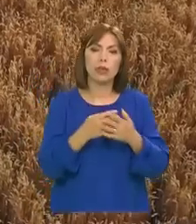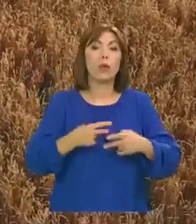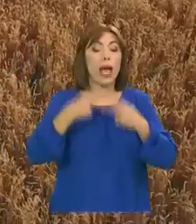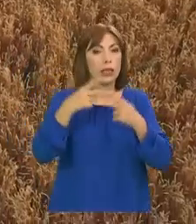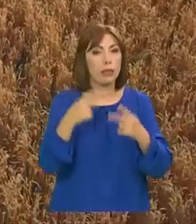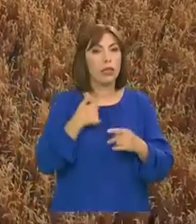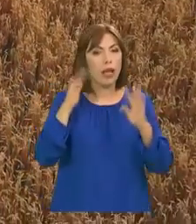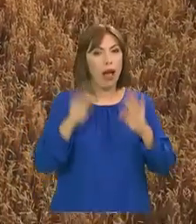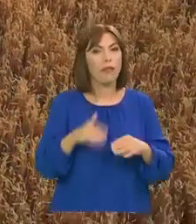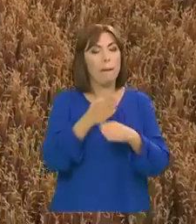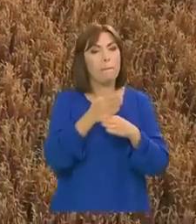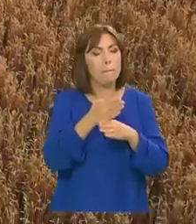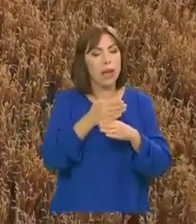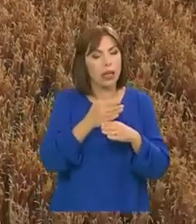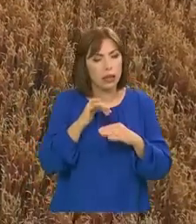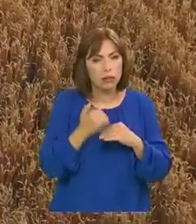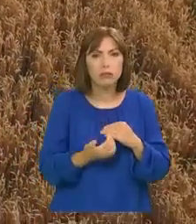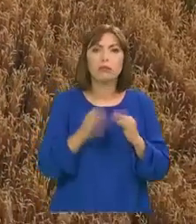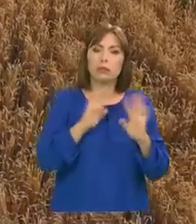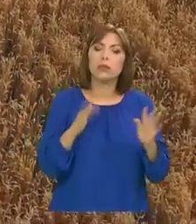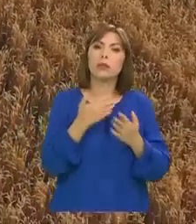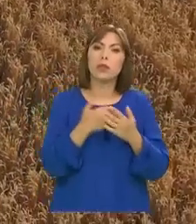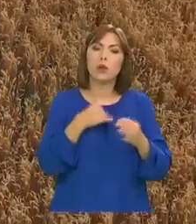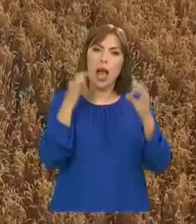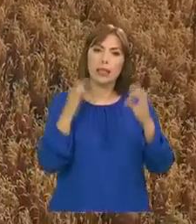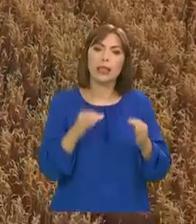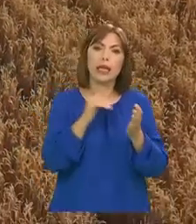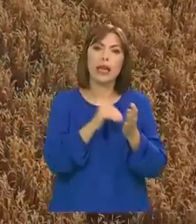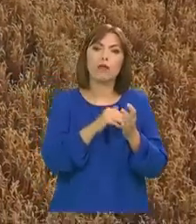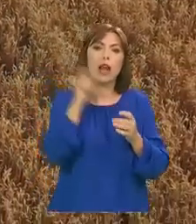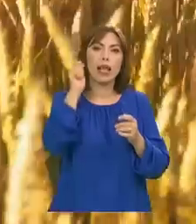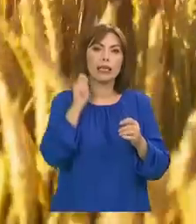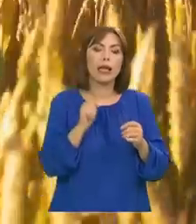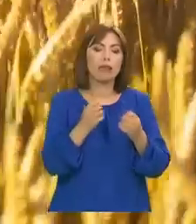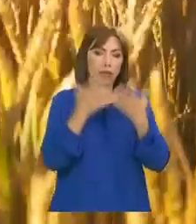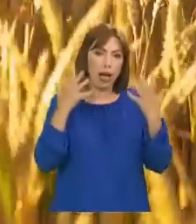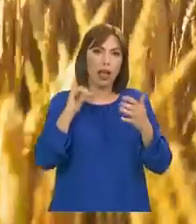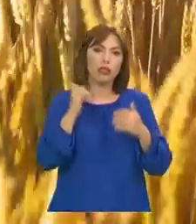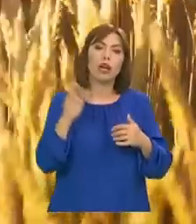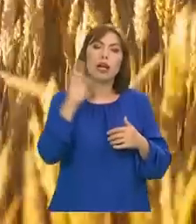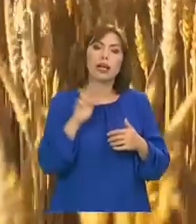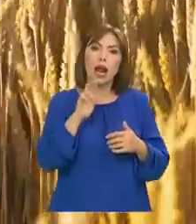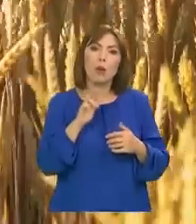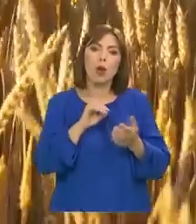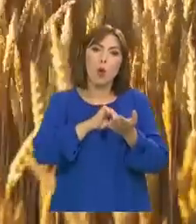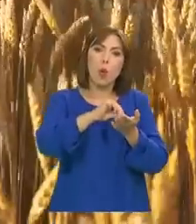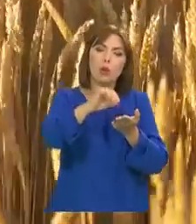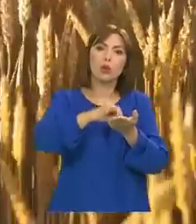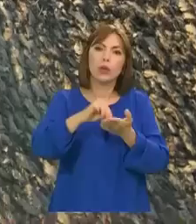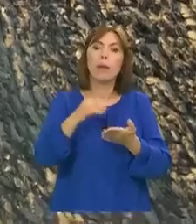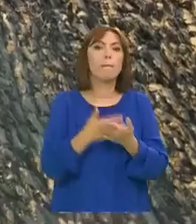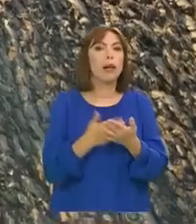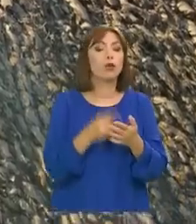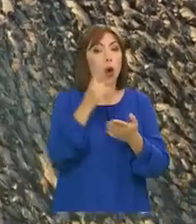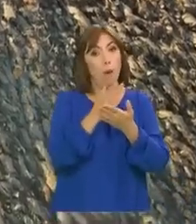Deci avem pâine, în așa fel încât să asigurăm nevoile țării, evident, și reluarea culturii, pentru că o